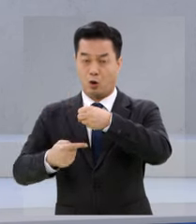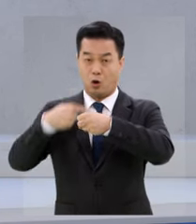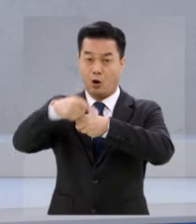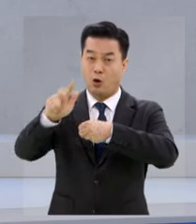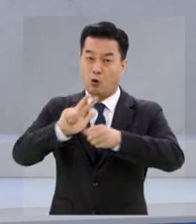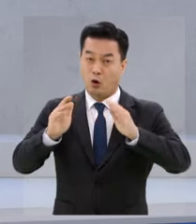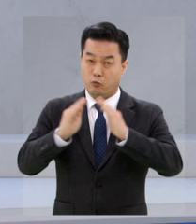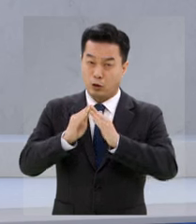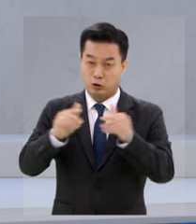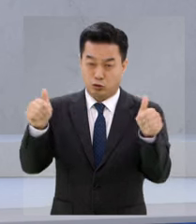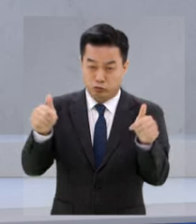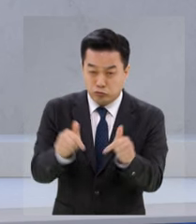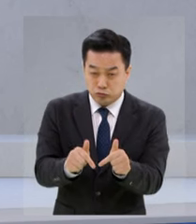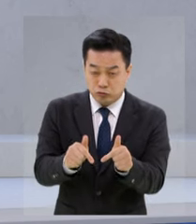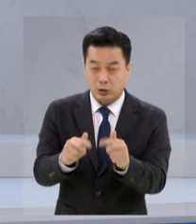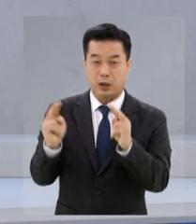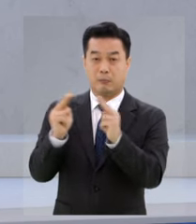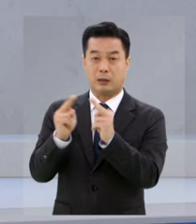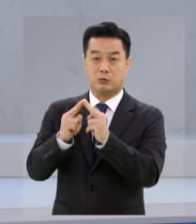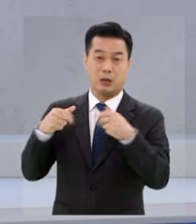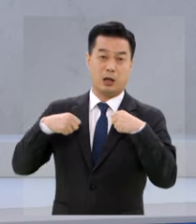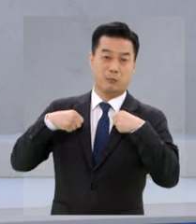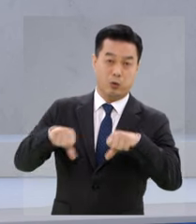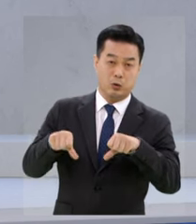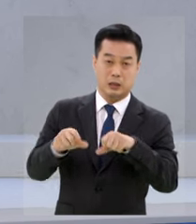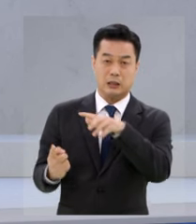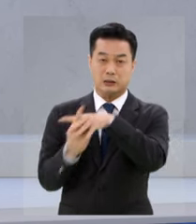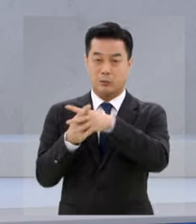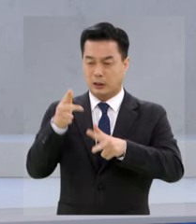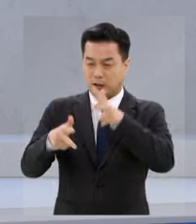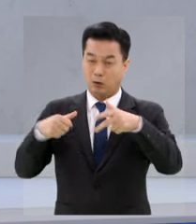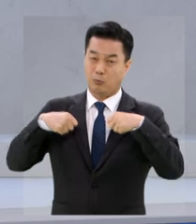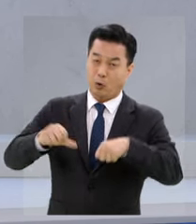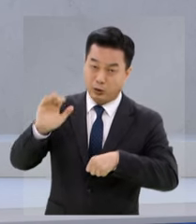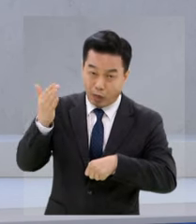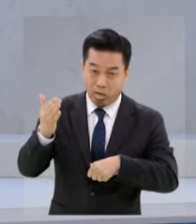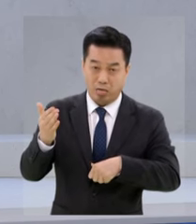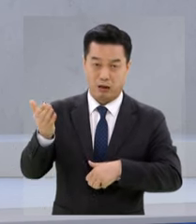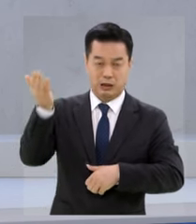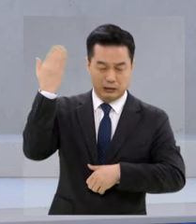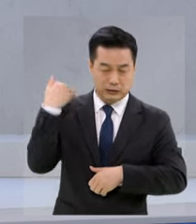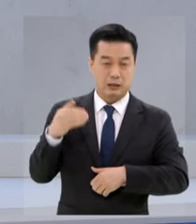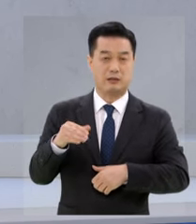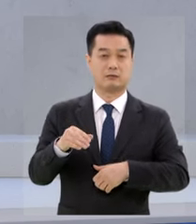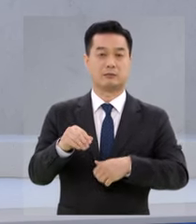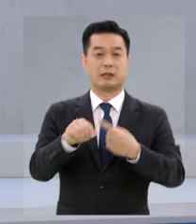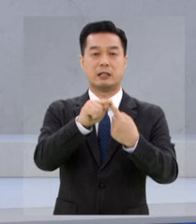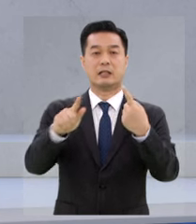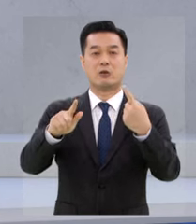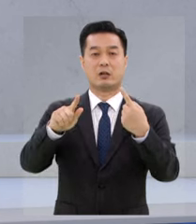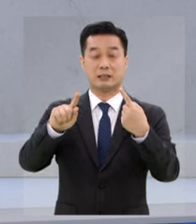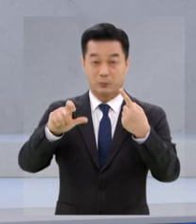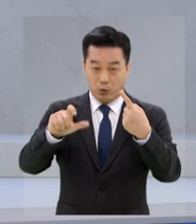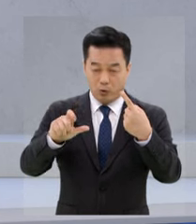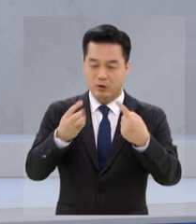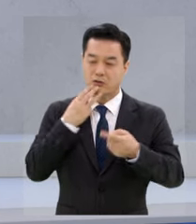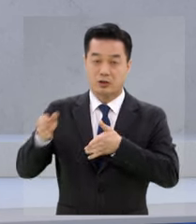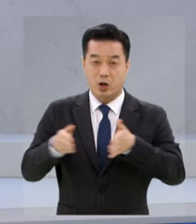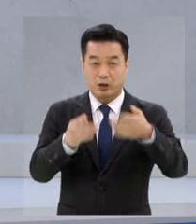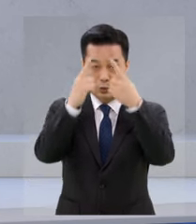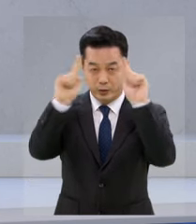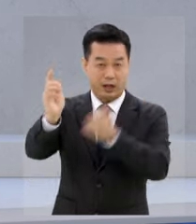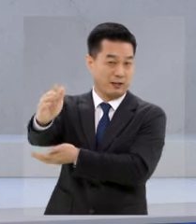첨단 산업도 포기해야 한다 지난 15일 경기도의 한 대학에서 열린 민생 토론회에서 윤석열 대통령의